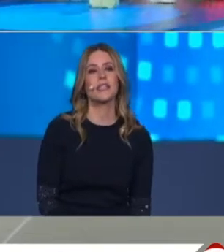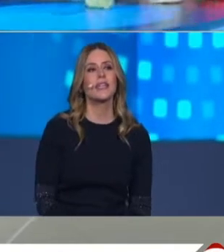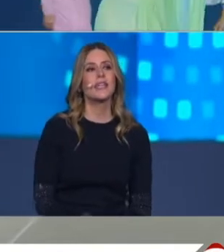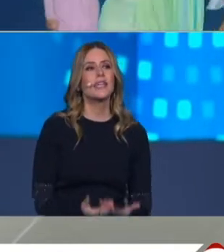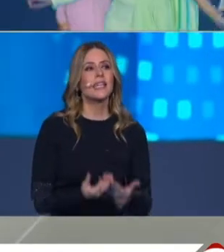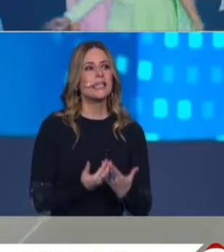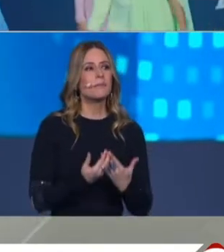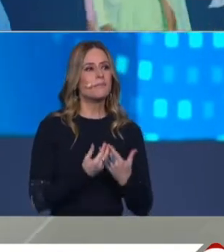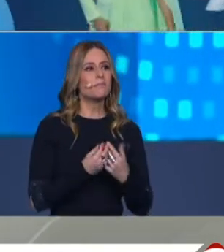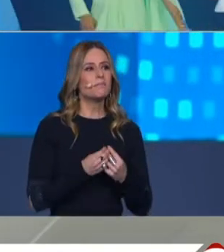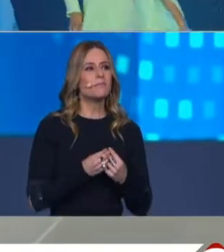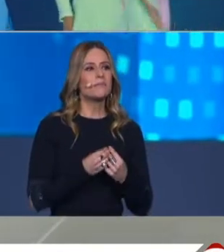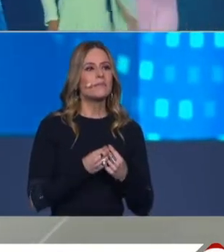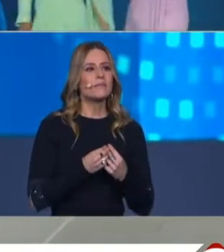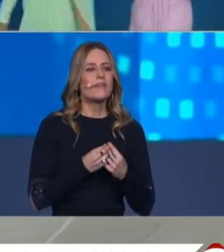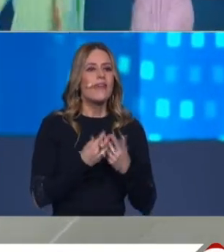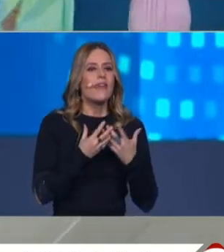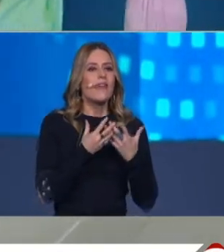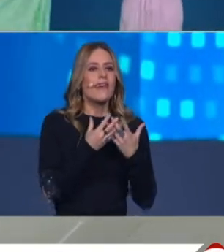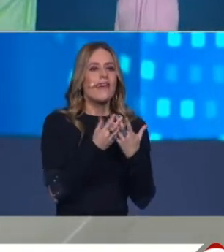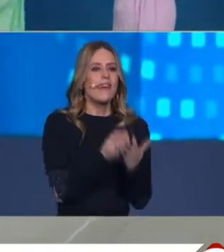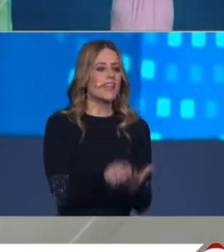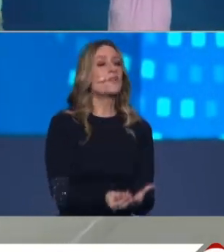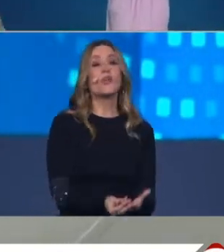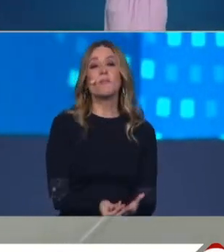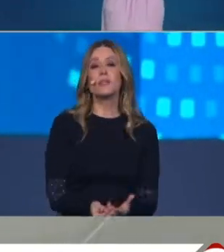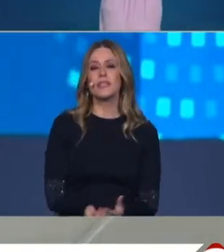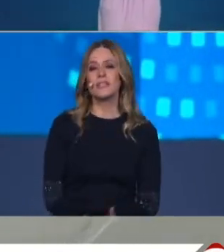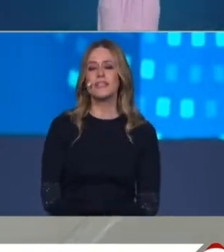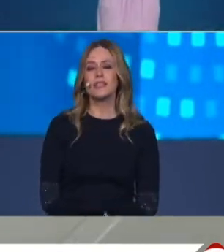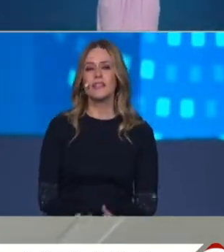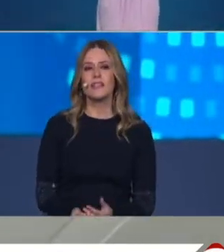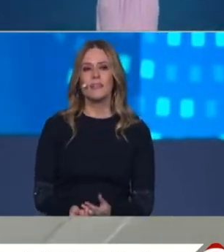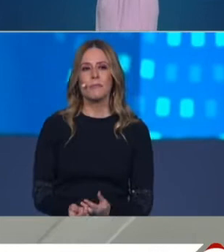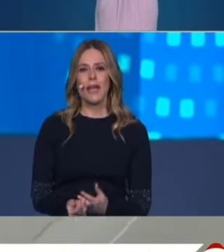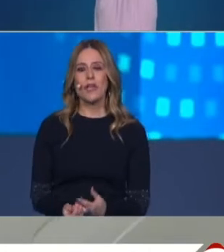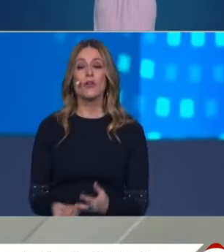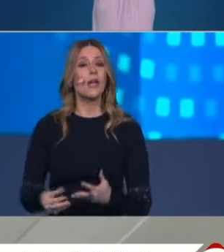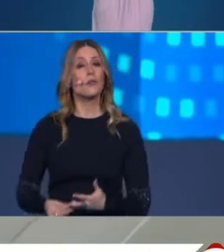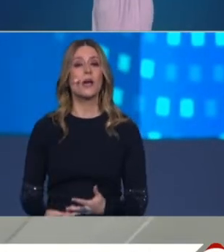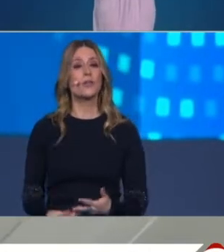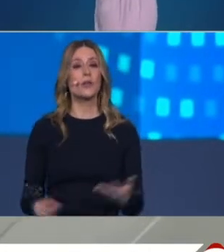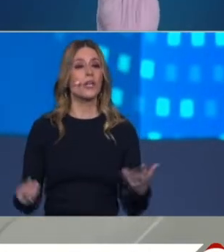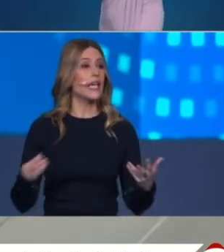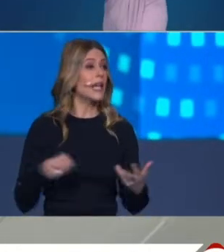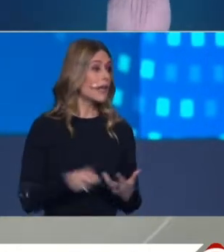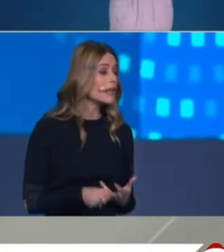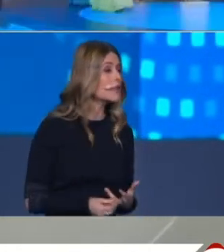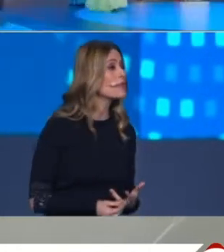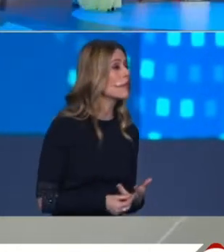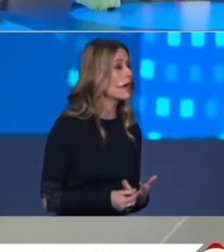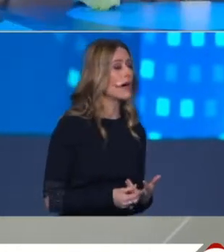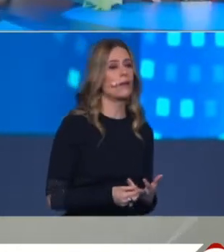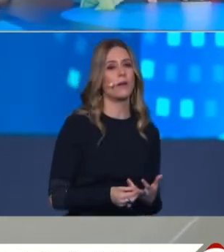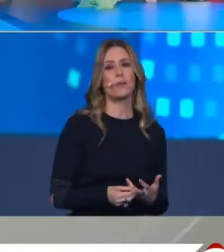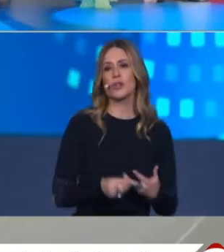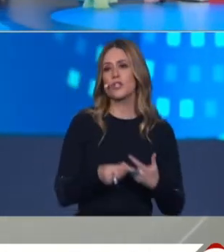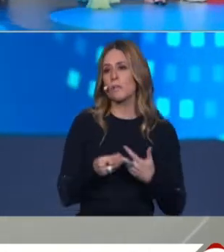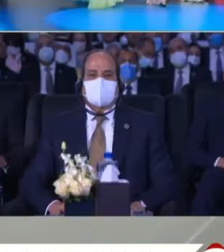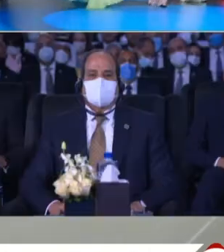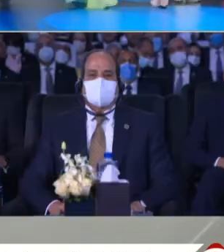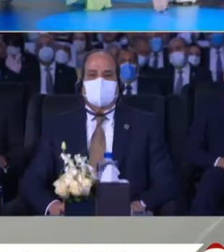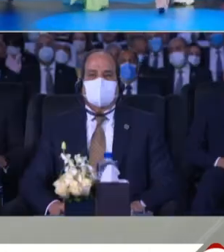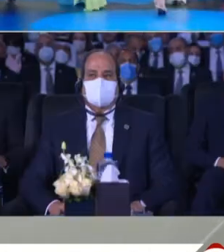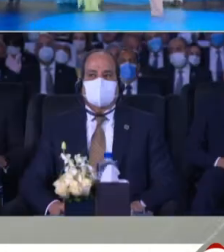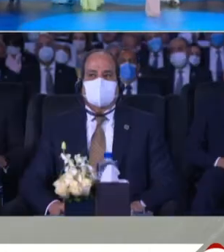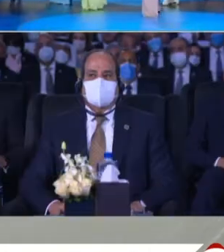المثال؟ لازم ان هو يكون زي ما بيسموها شراكه الشمال جنوب، او شراكه الدول المتقدمه مع الدول الناميه.